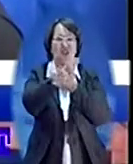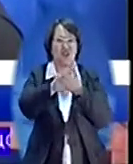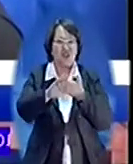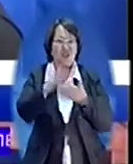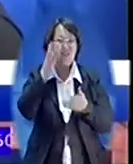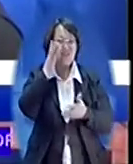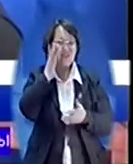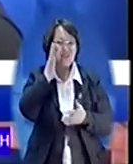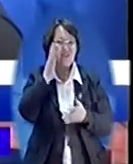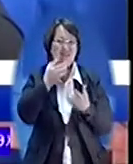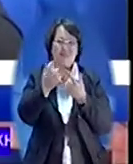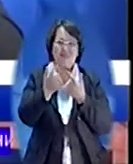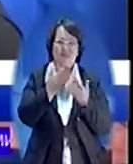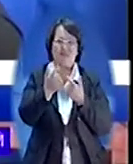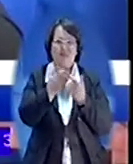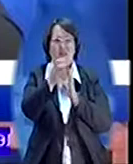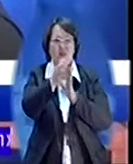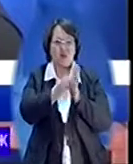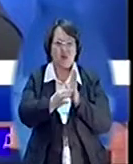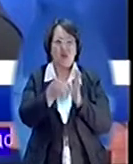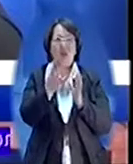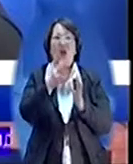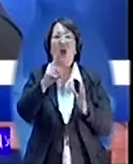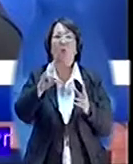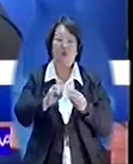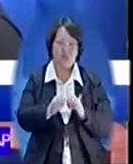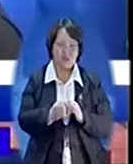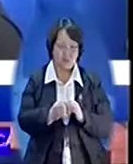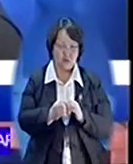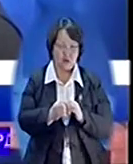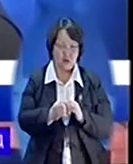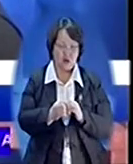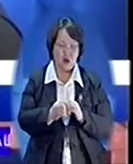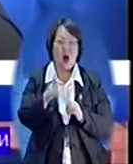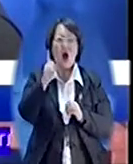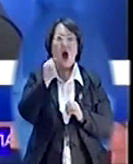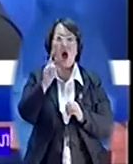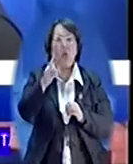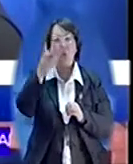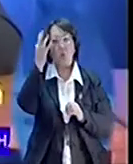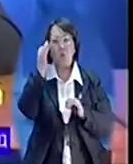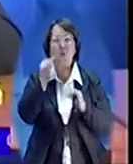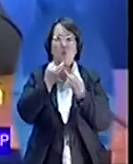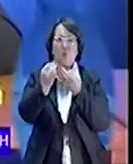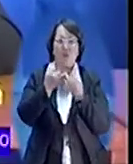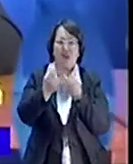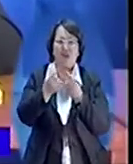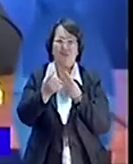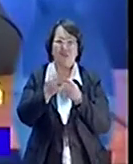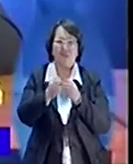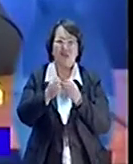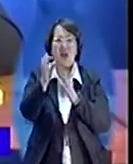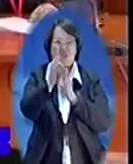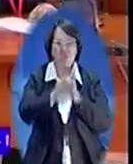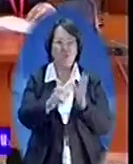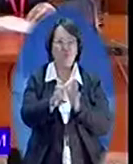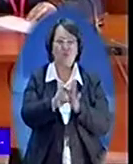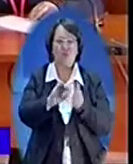төвшөнд боловсруулад явж байгаа. За, энийг хаврын чуулганаар хилцэх ийм төлөвлөгөө бол бидэнд